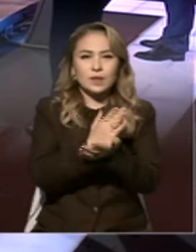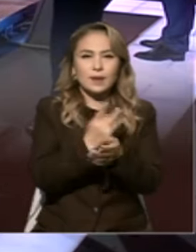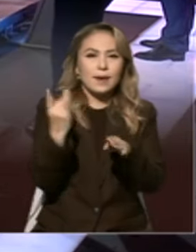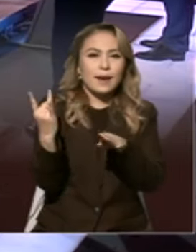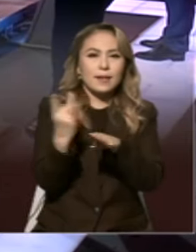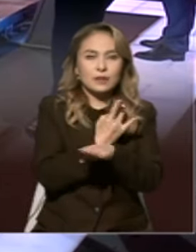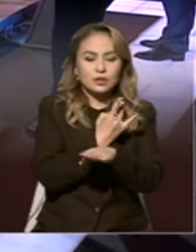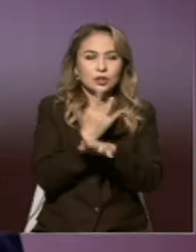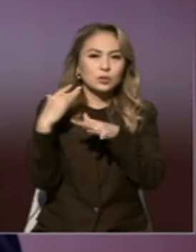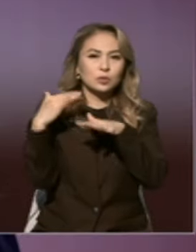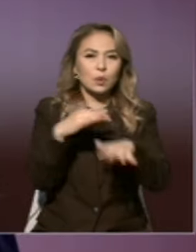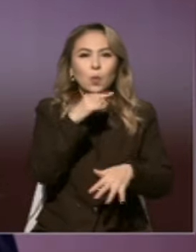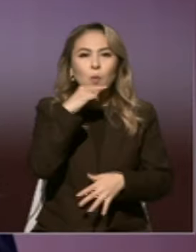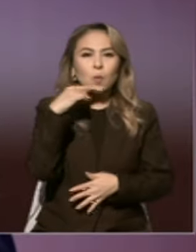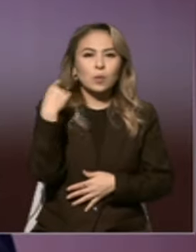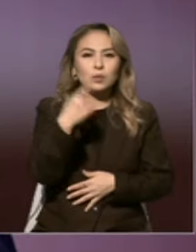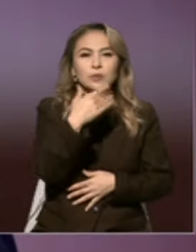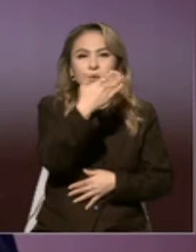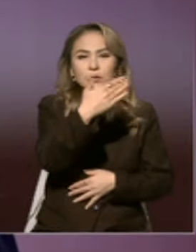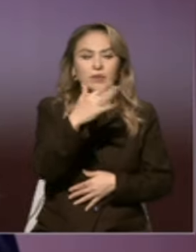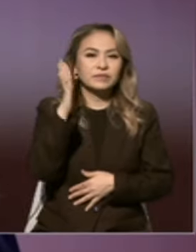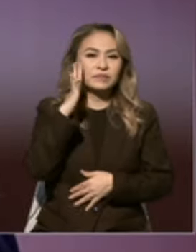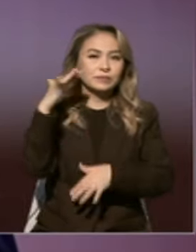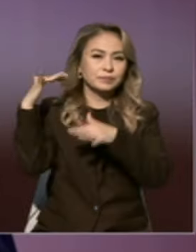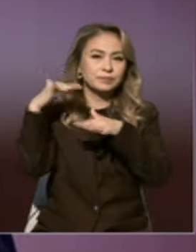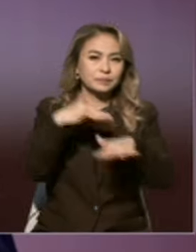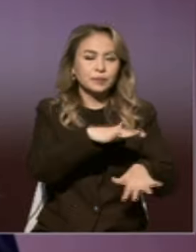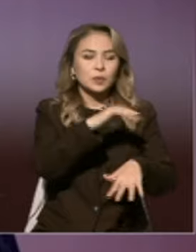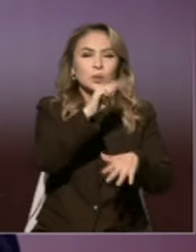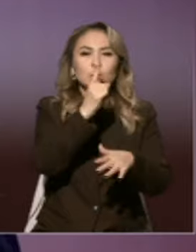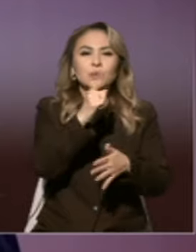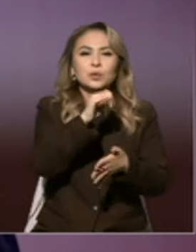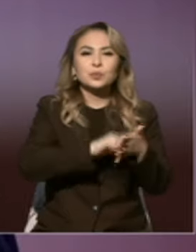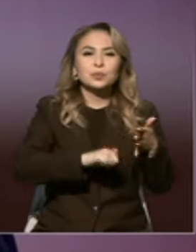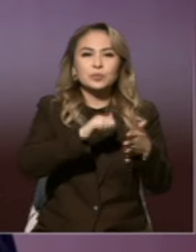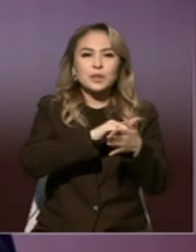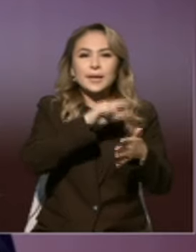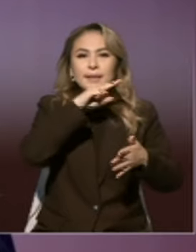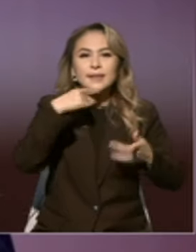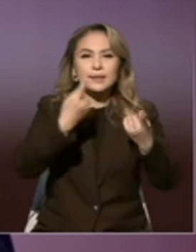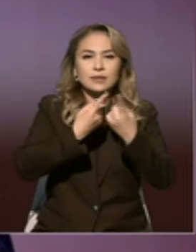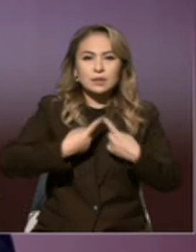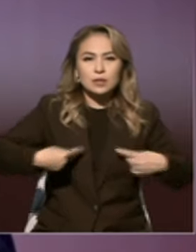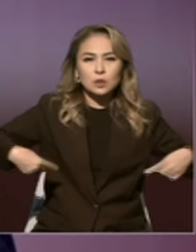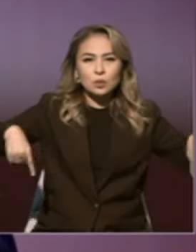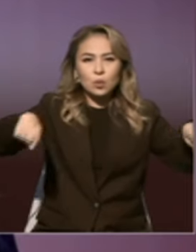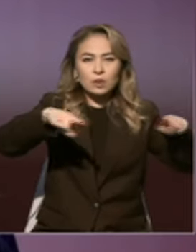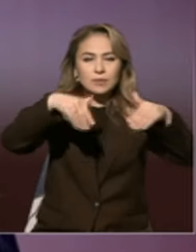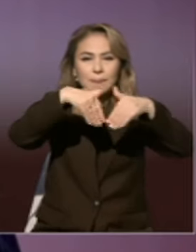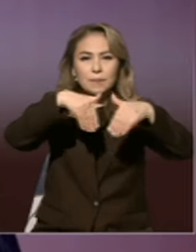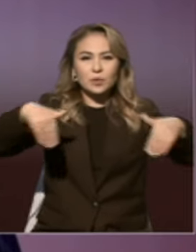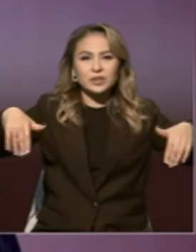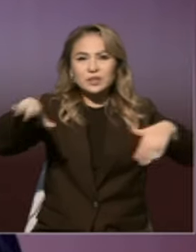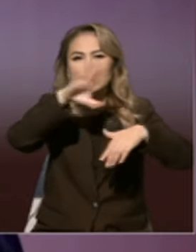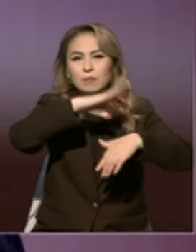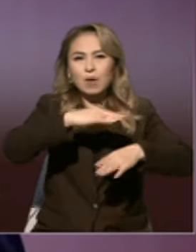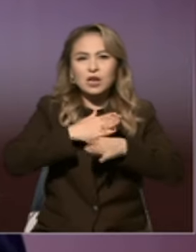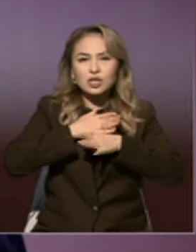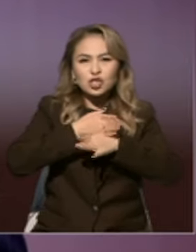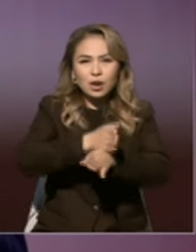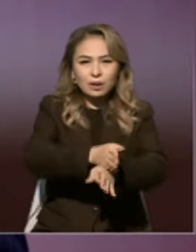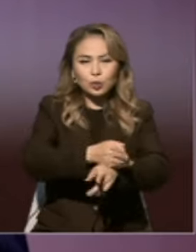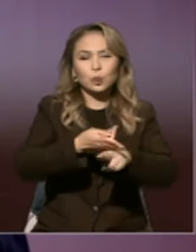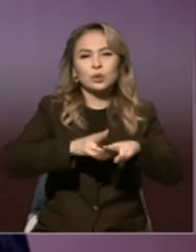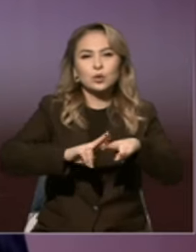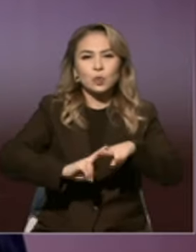Алғашқы толқын ол Ресей жерінен келген толқын ғой. Өйткені Ресей территориясындағы бөгеттердің жарылуының нәтижесінде